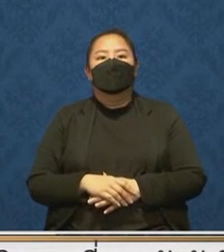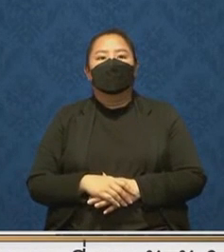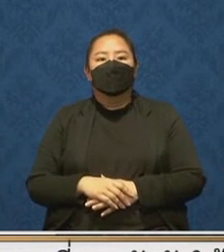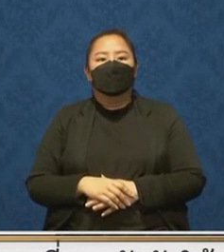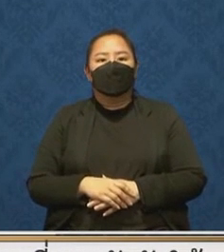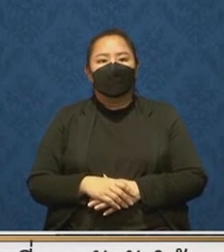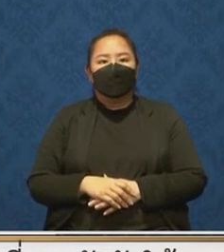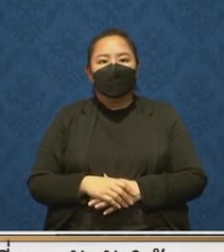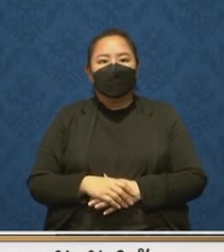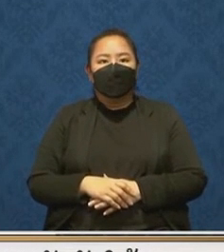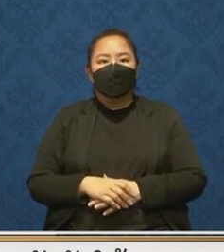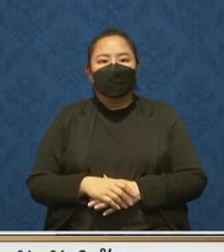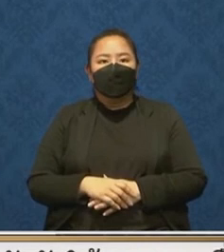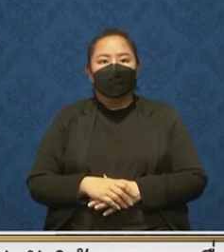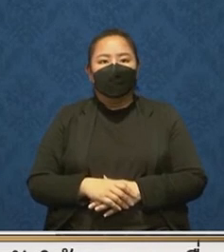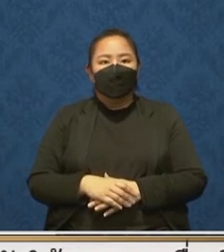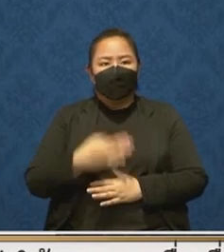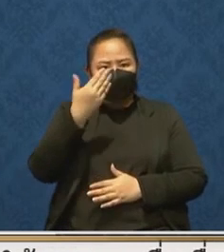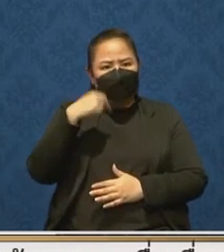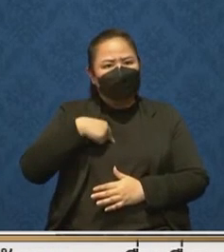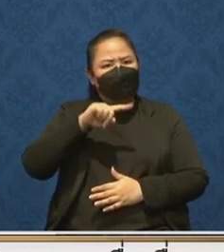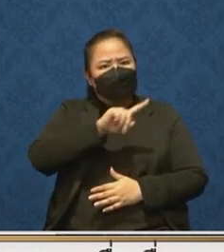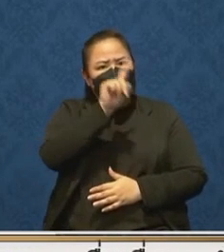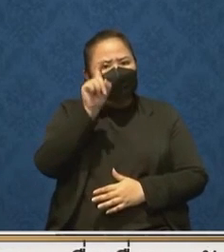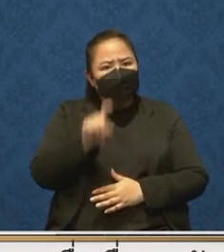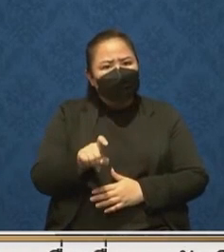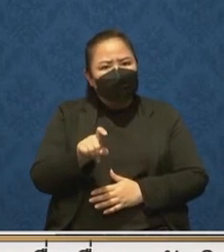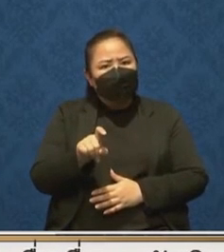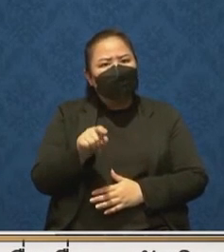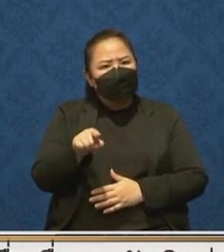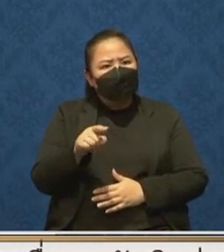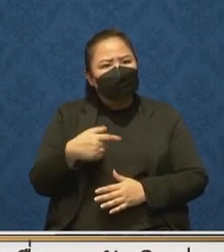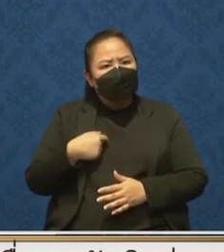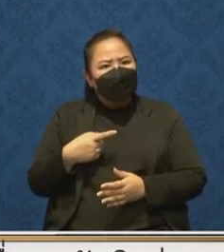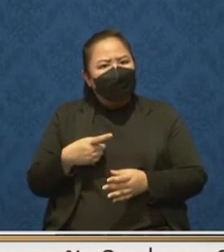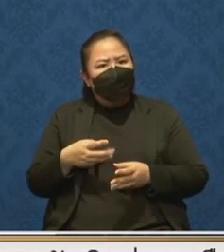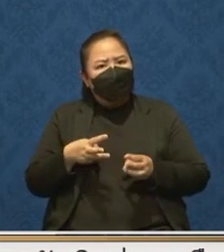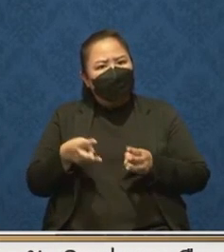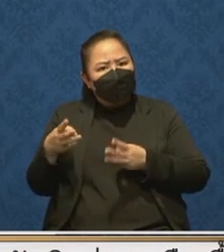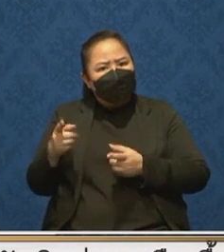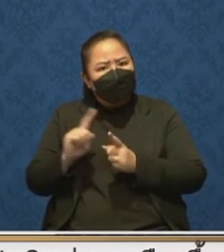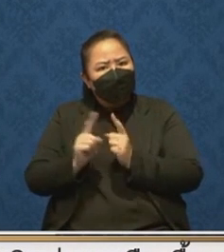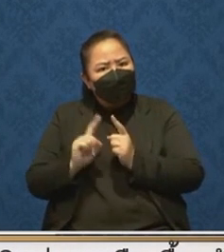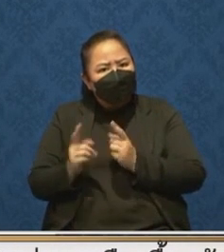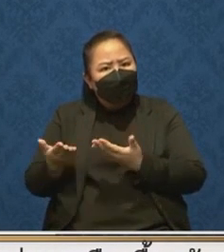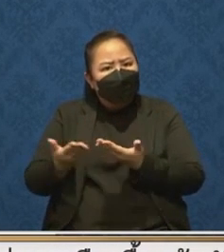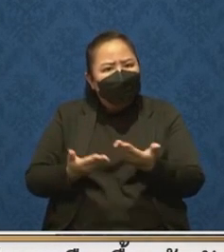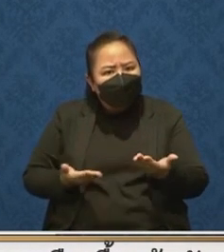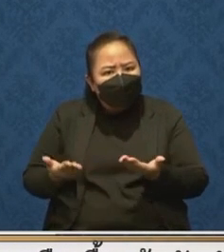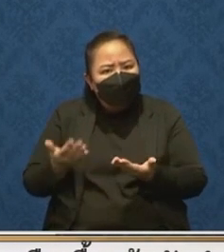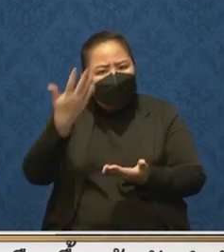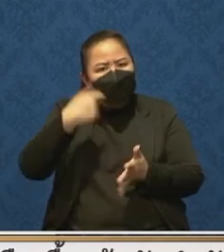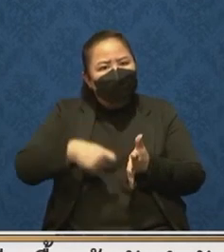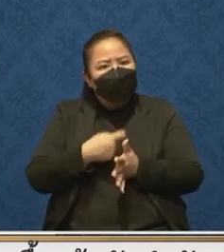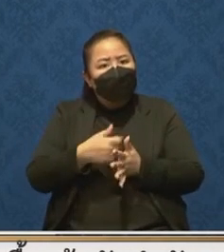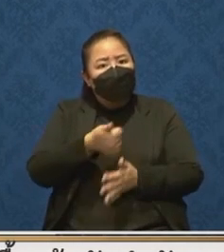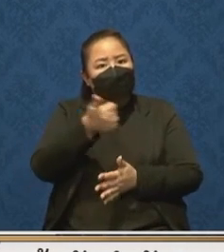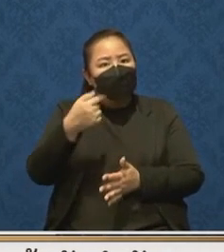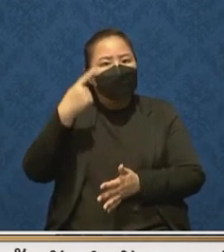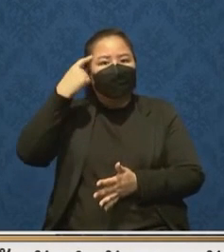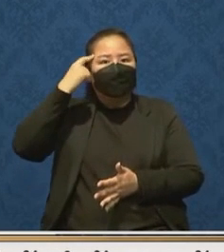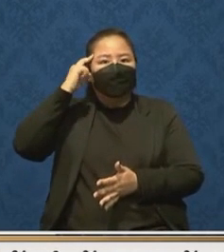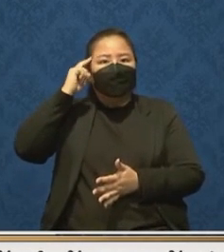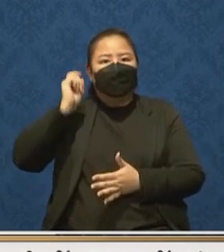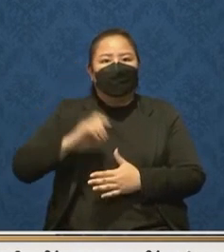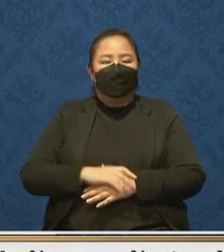นั่นก็ต้องเป็นที่น่าสงสัยเกี่ยวกับฝีมือการเจราจาหรืออาจจะมีเหตุผลอื่น เมื่ไม่อาจ